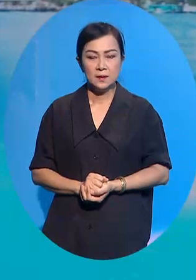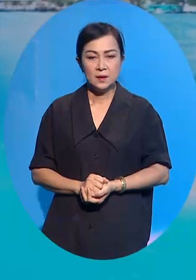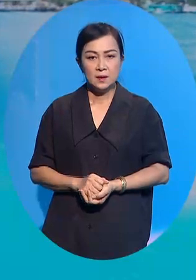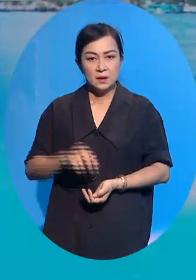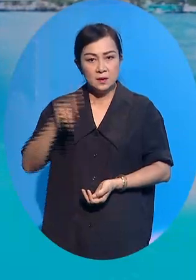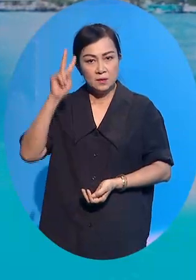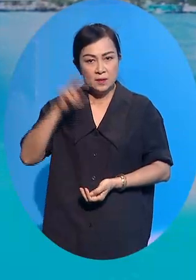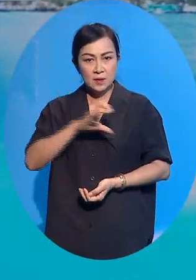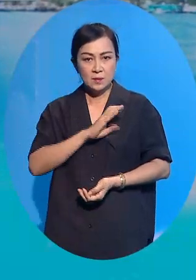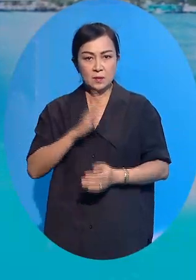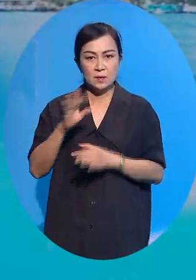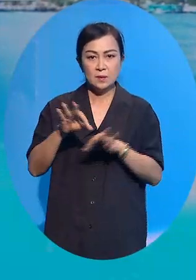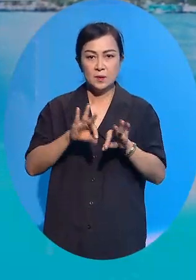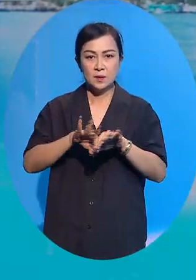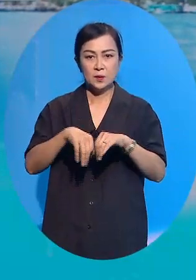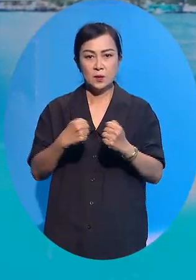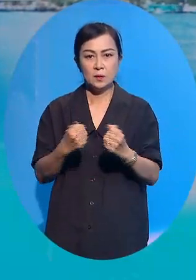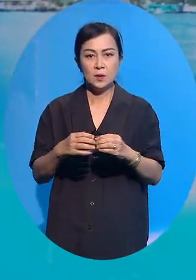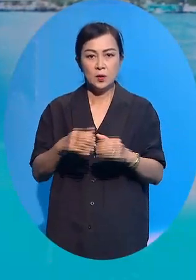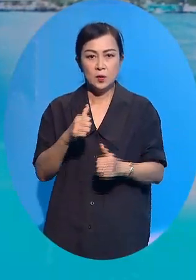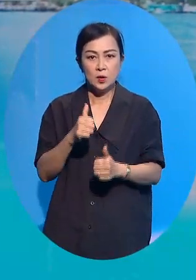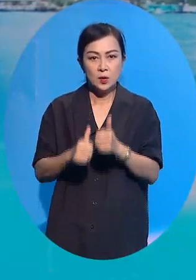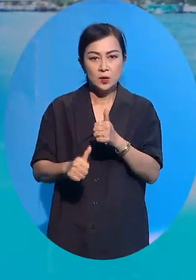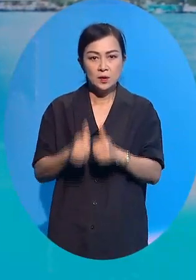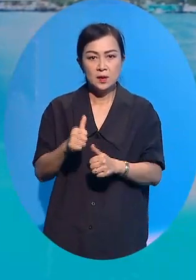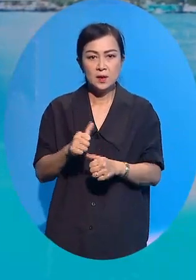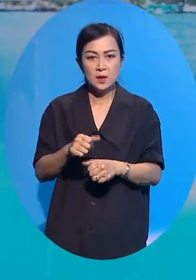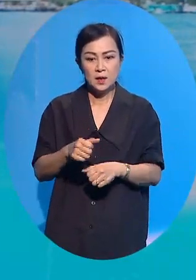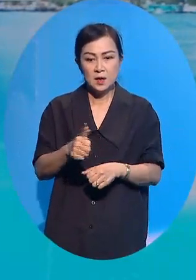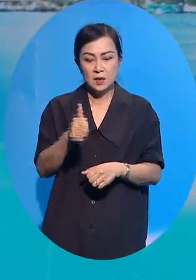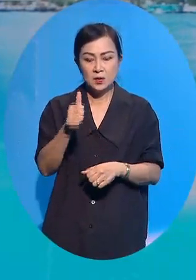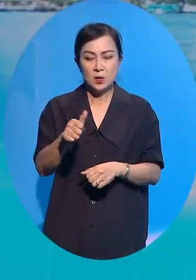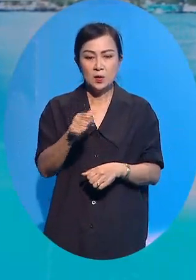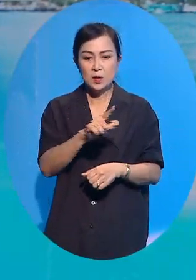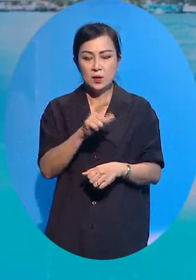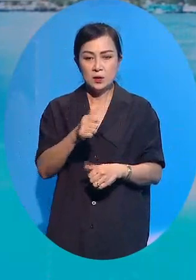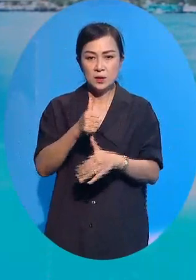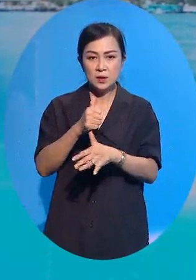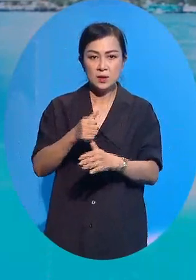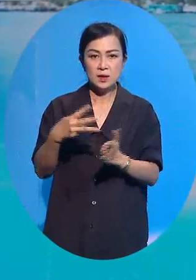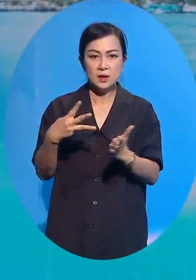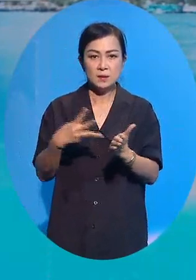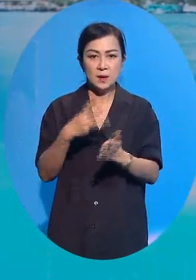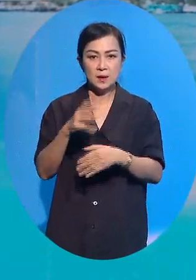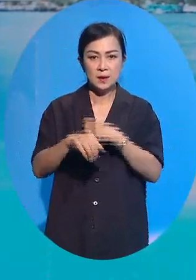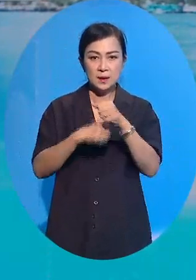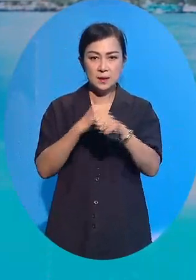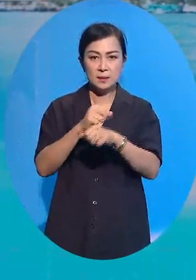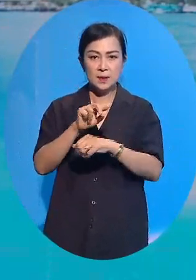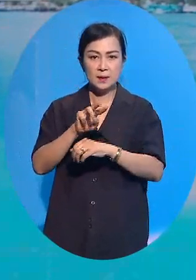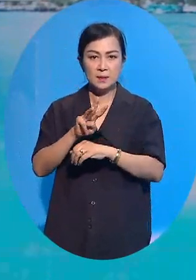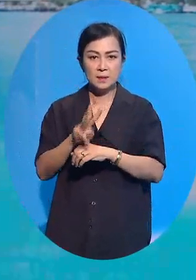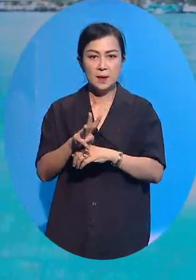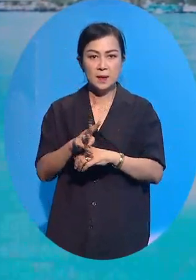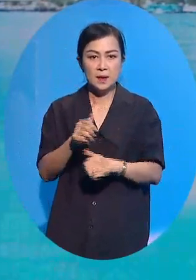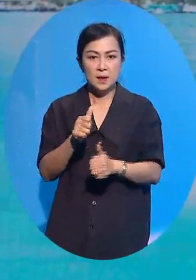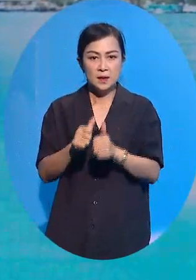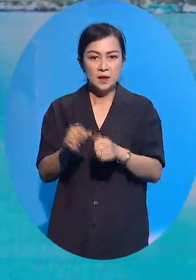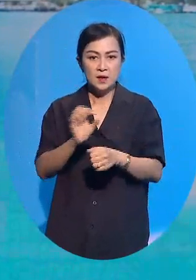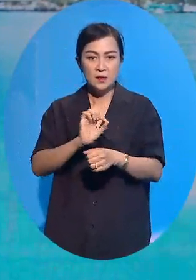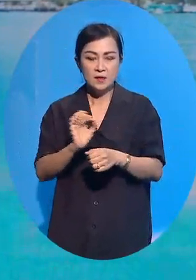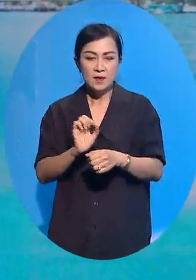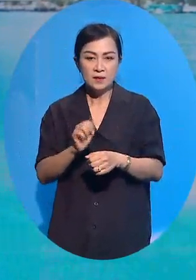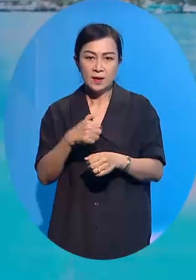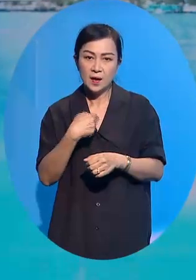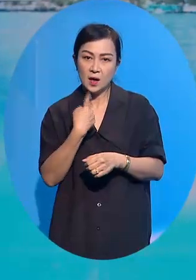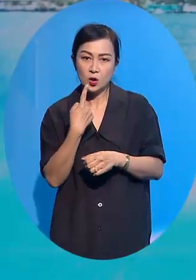Thưa quý vị, Học viện Cán bộ Thành phố Hồ Chí Minh đã tổ chức hội thi học viên học giỏi lý luận chính trị lần thứ 3 năm 2023, gồm phần thi viết và thi